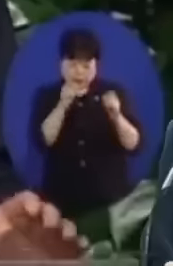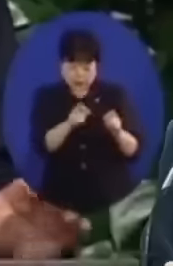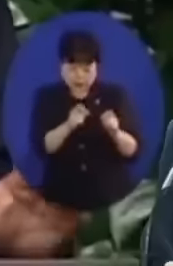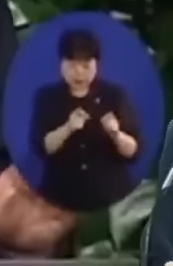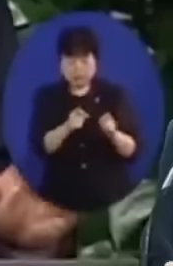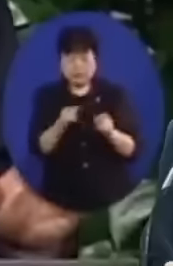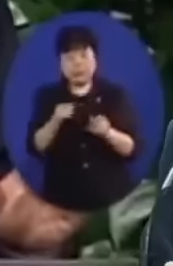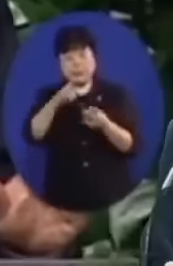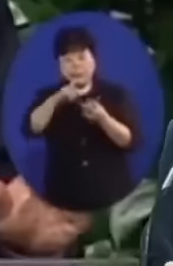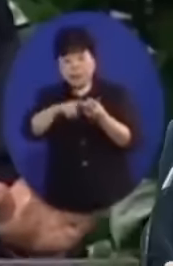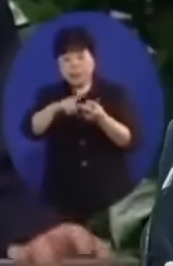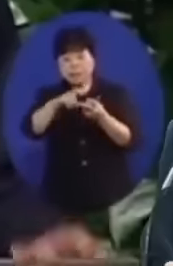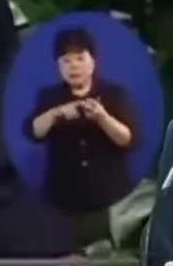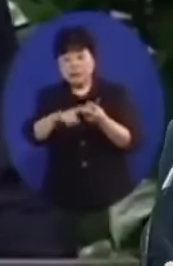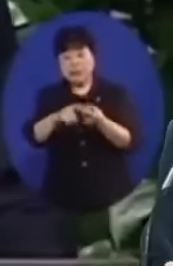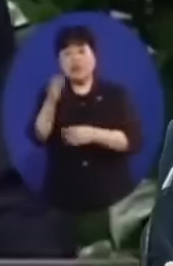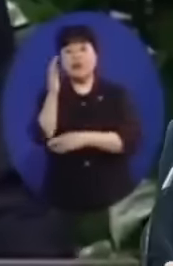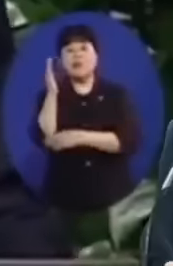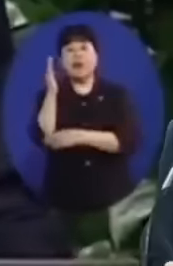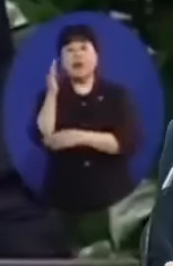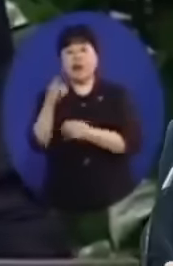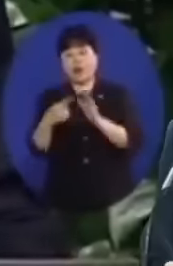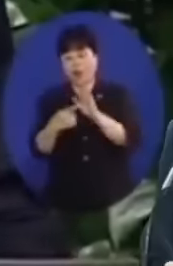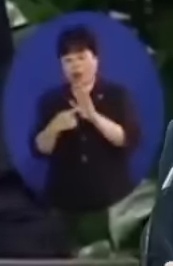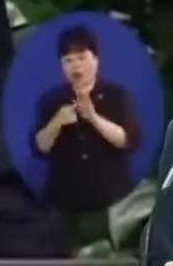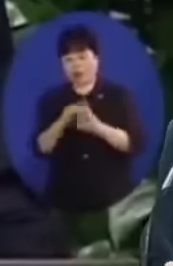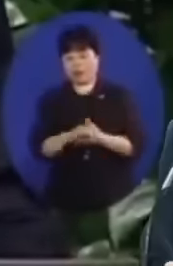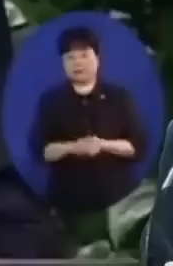대한 이야기를 하고 있는 것입니다.